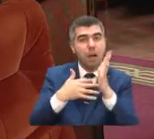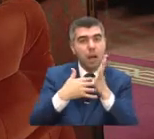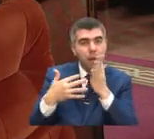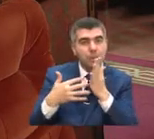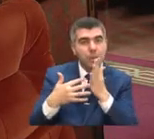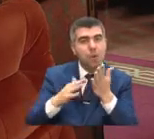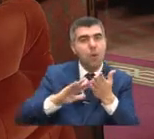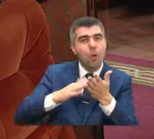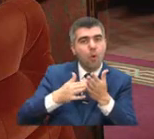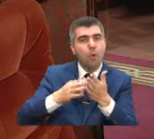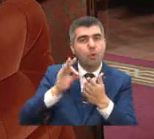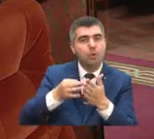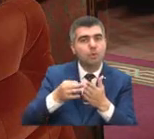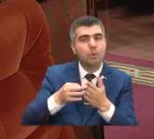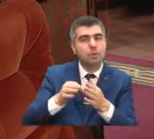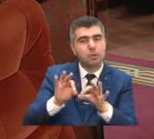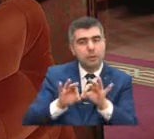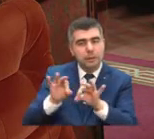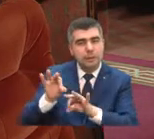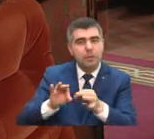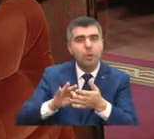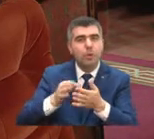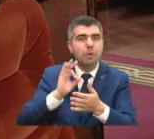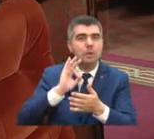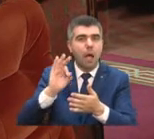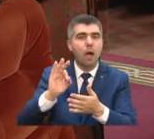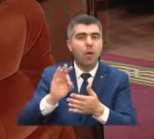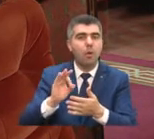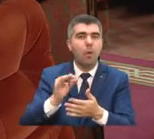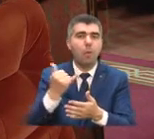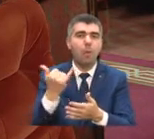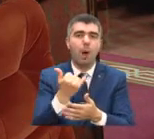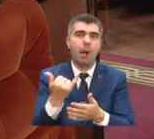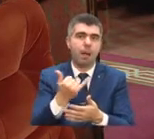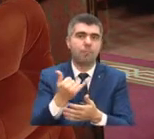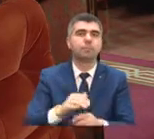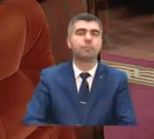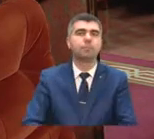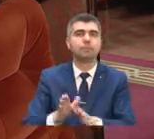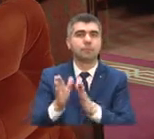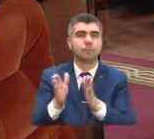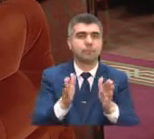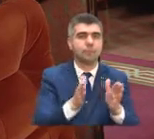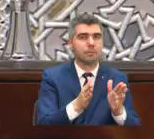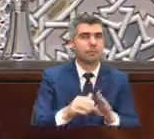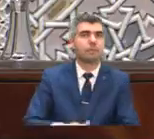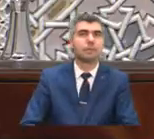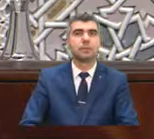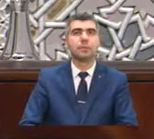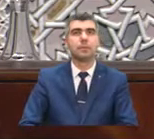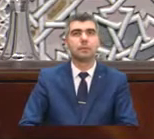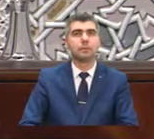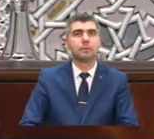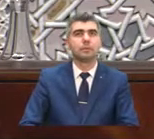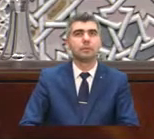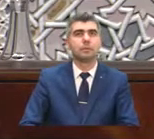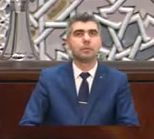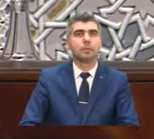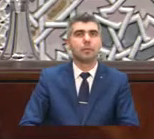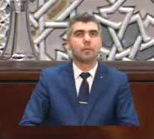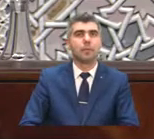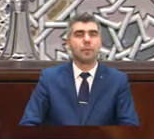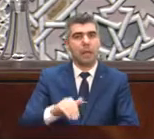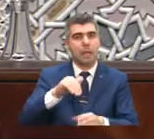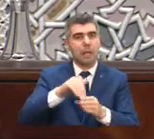محدد ومفصل بطريقه جد دقيقة. شكرا. شكرا سيد الوزير. الكلمة لكم